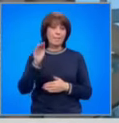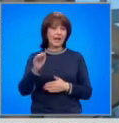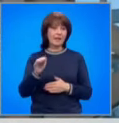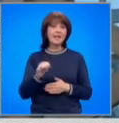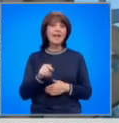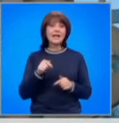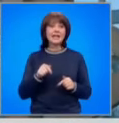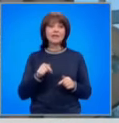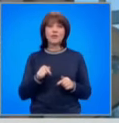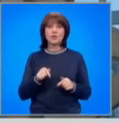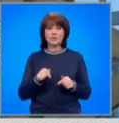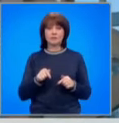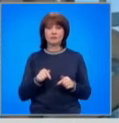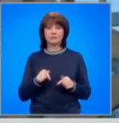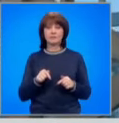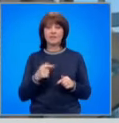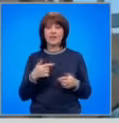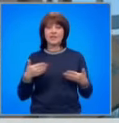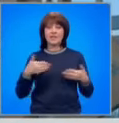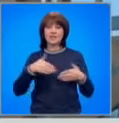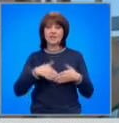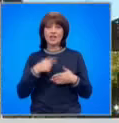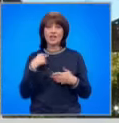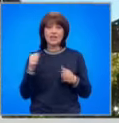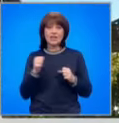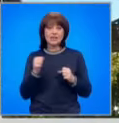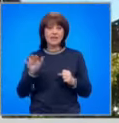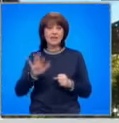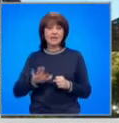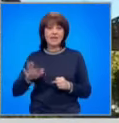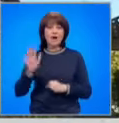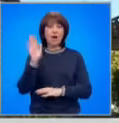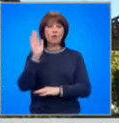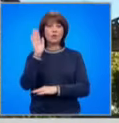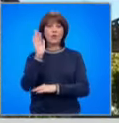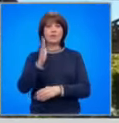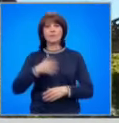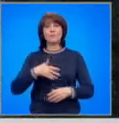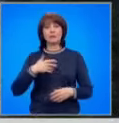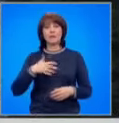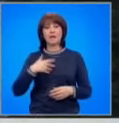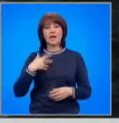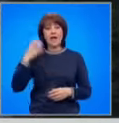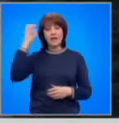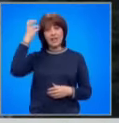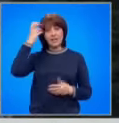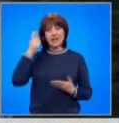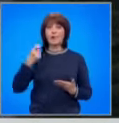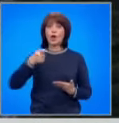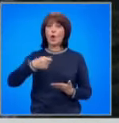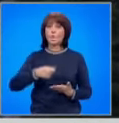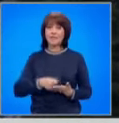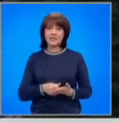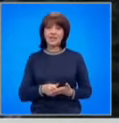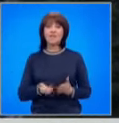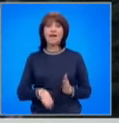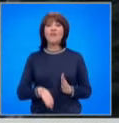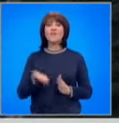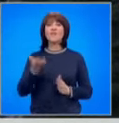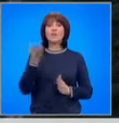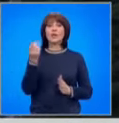На този фон в навечерието на зимния сезон хотелиерите отново поискаха държавни компенсации. Компенсациите за високите цени